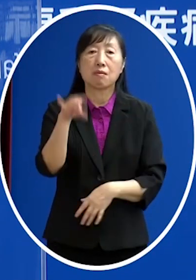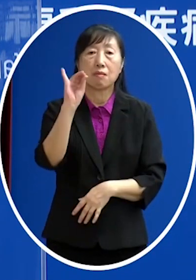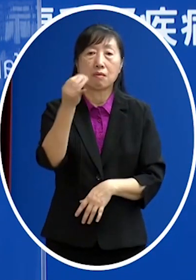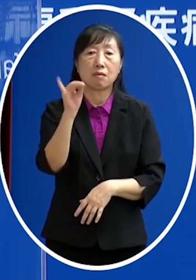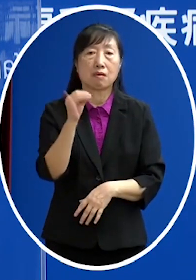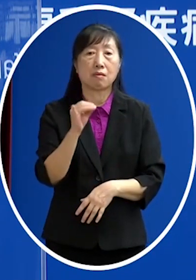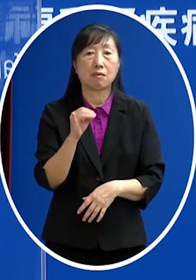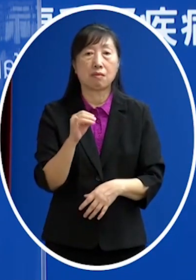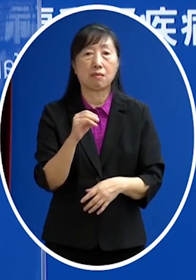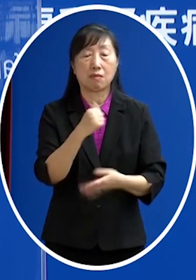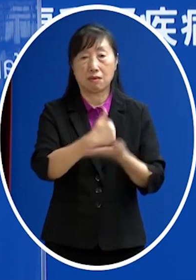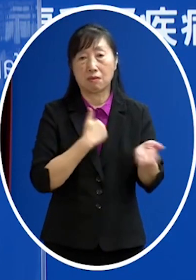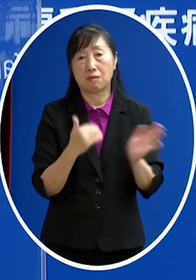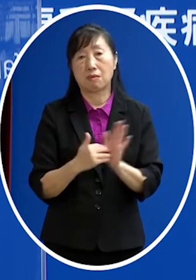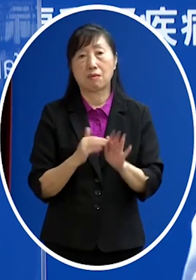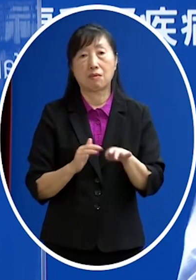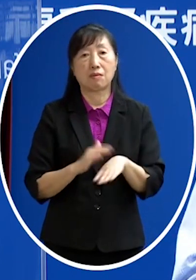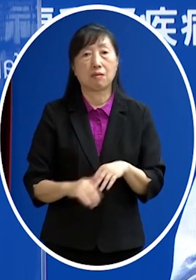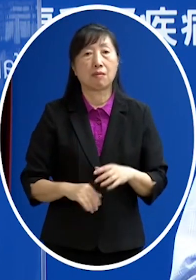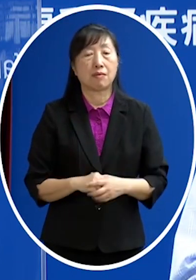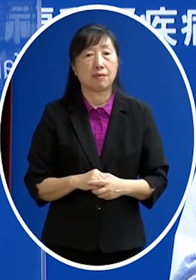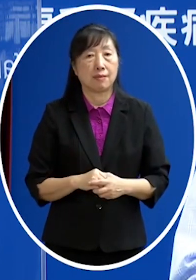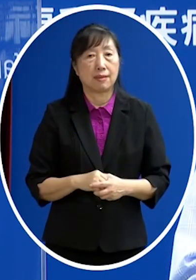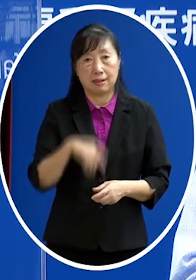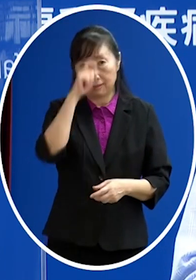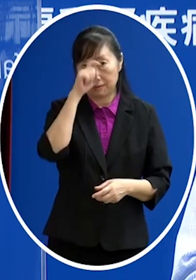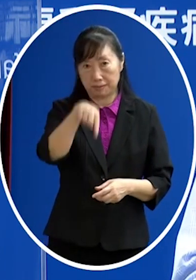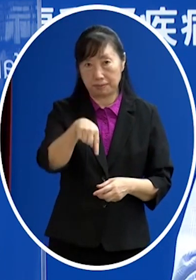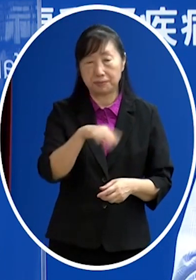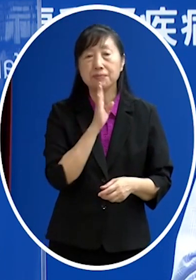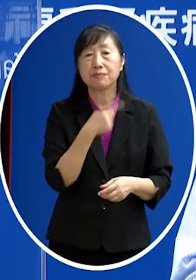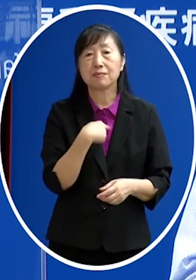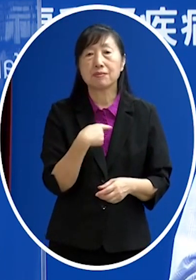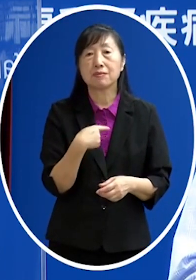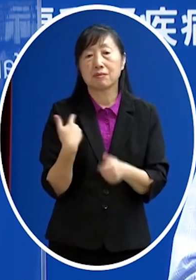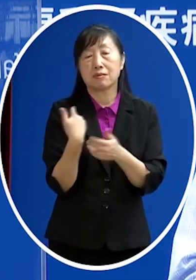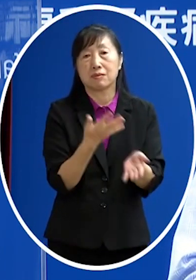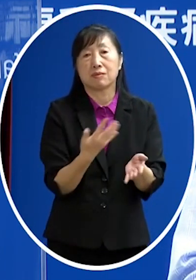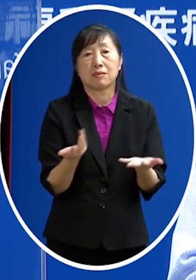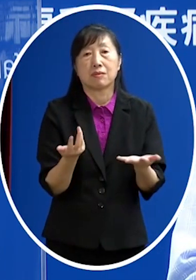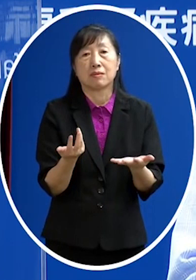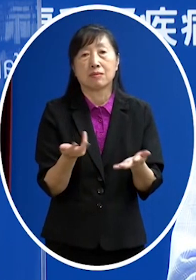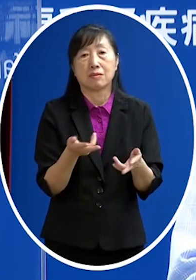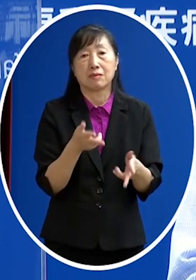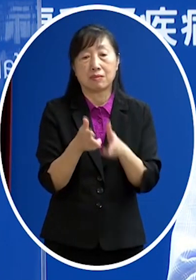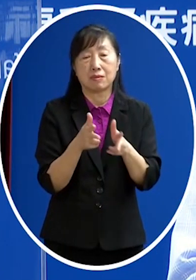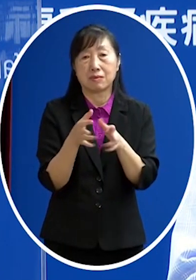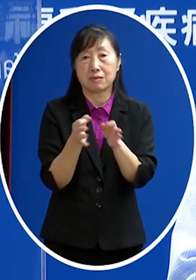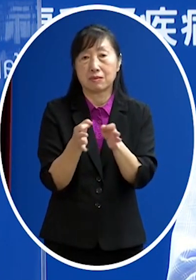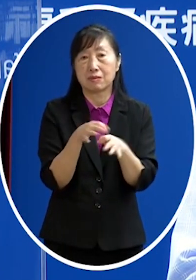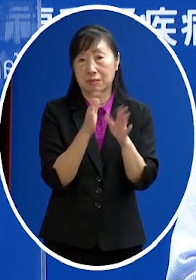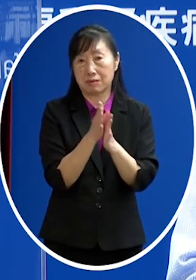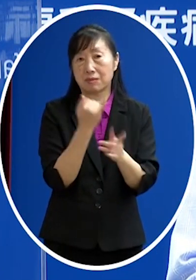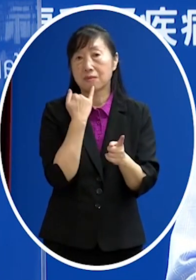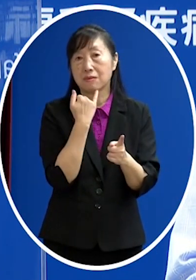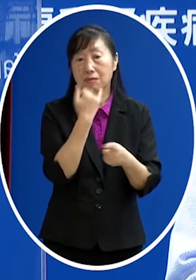1000万剂。那我们也希望各个这些供应的厂商能够以这样的一